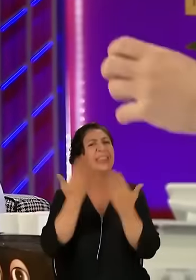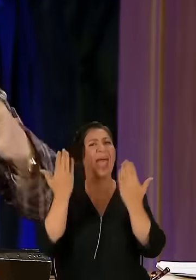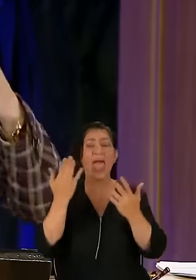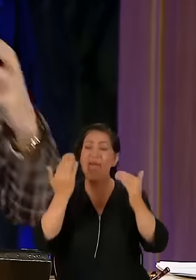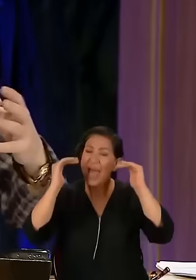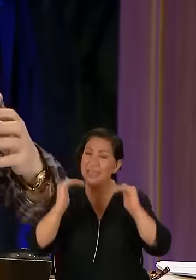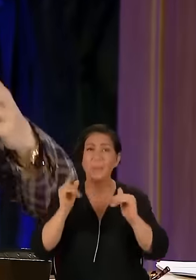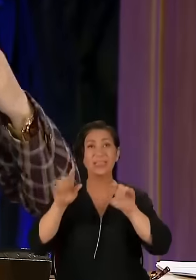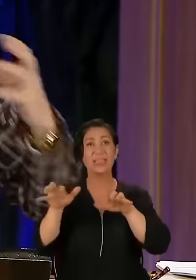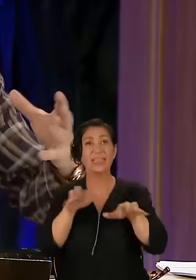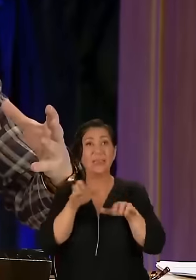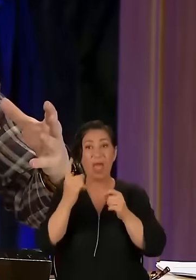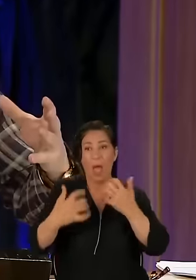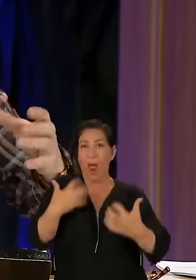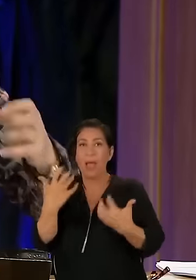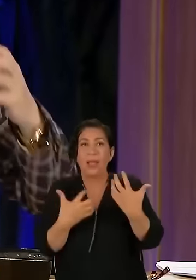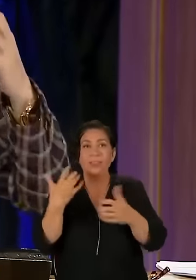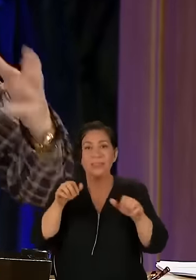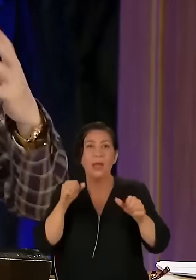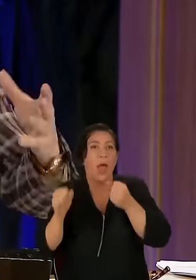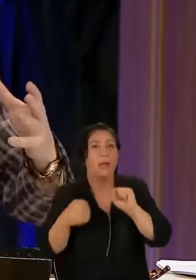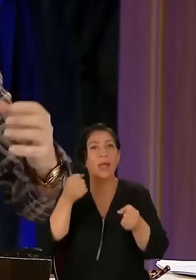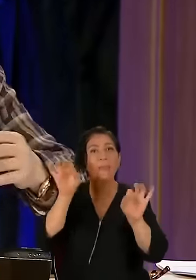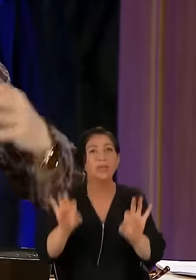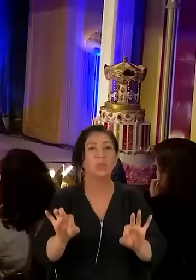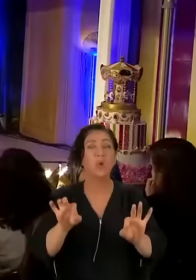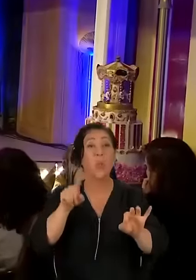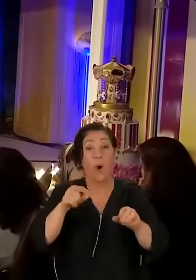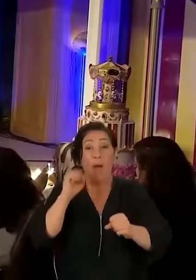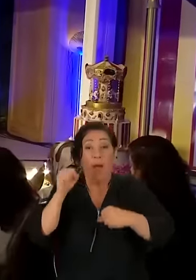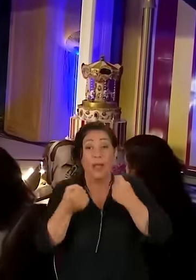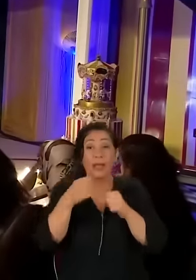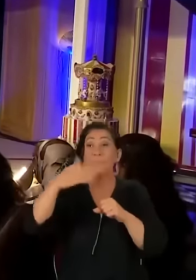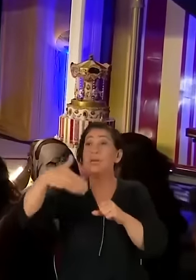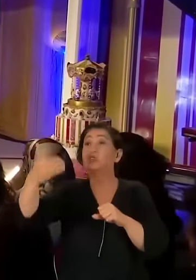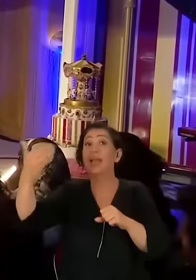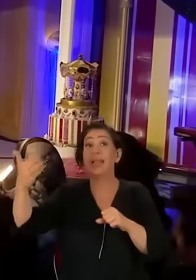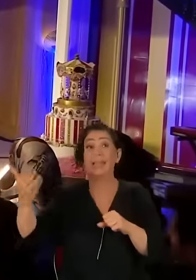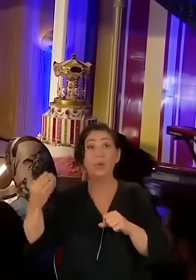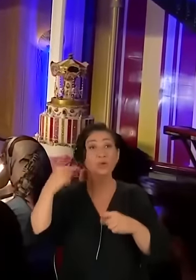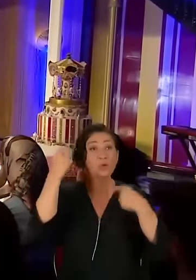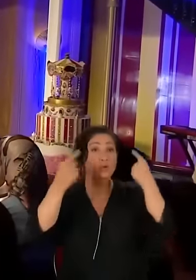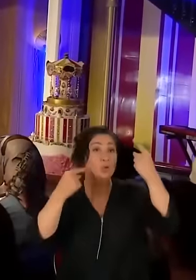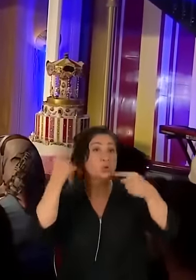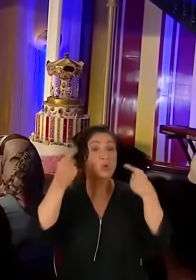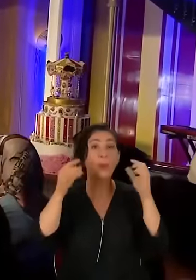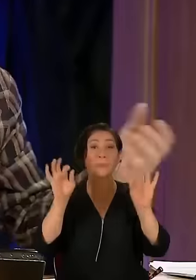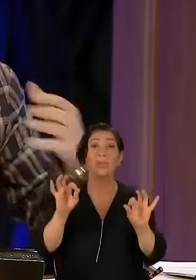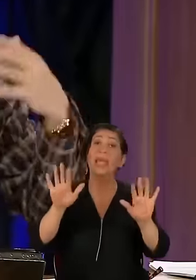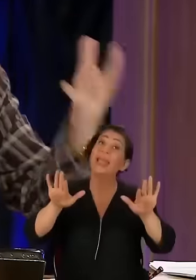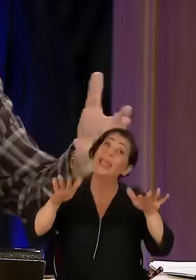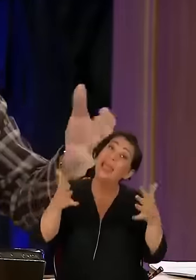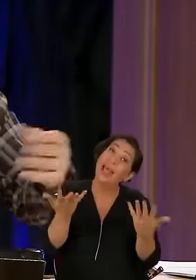en azından bir titreşim, bir hareket başlatıyorlar ve o hareket en azından başkalarını düşündürtüyor ya